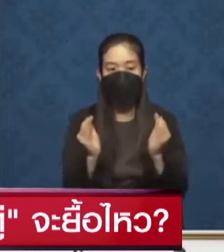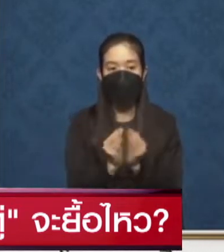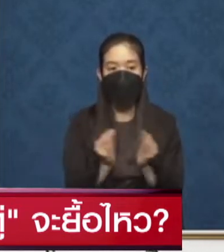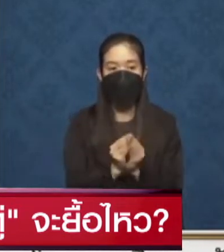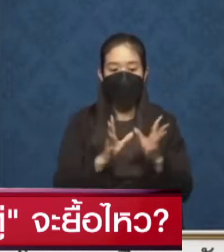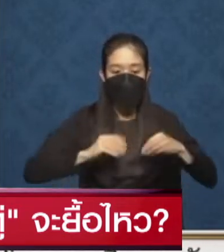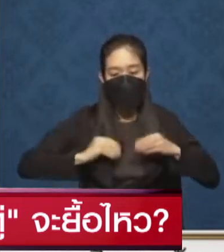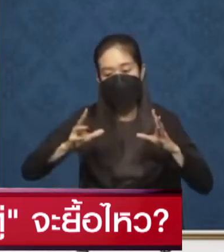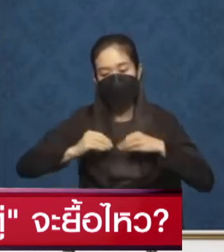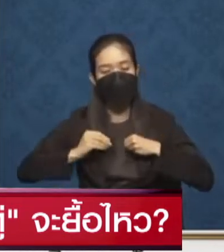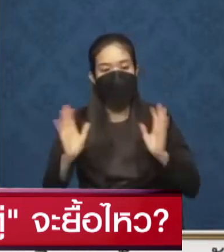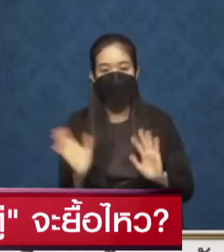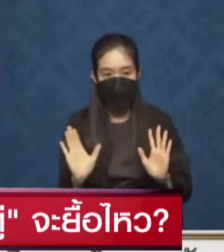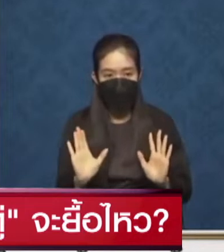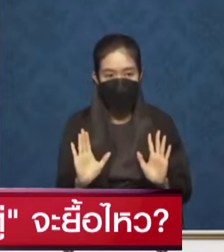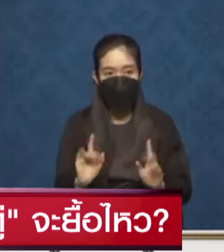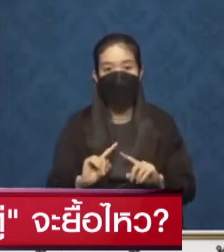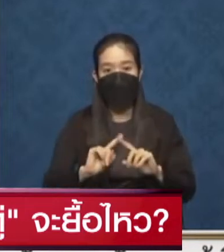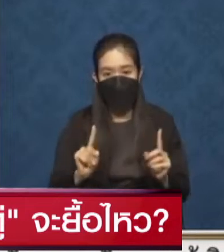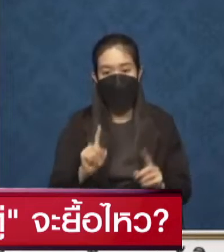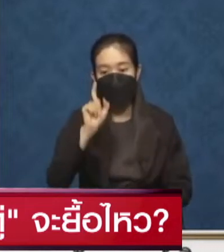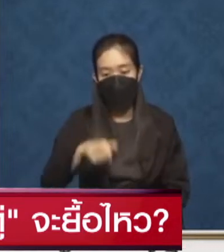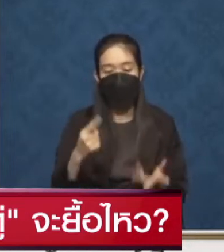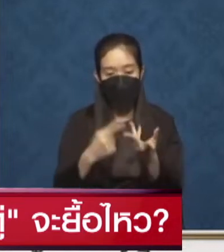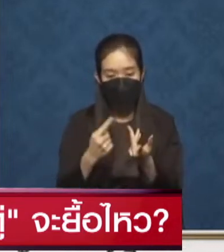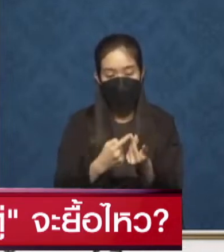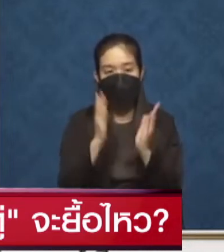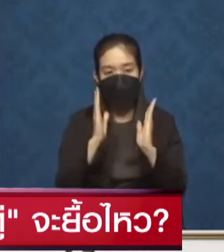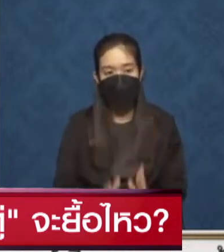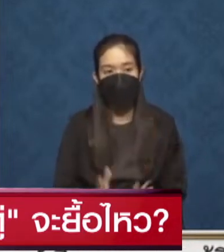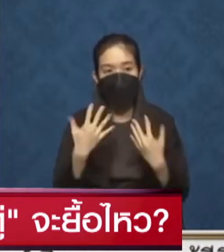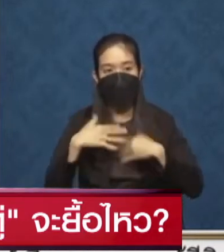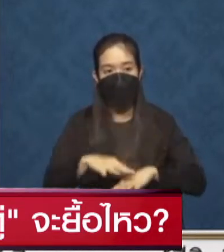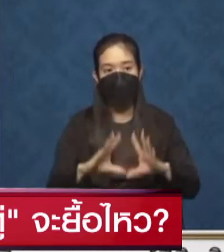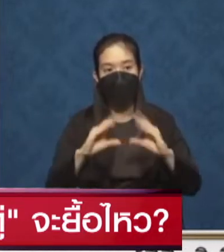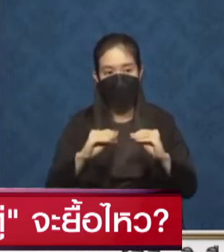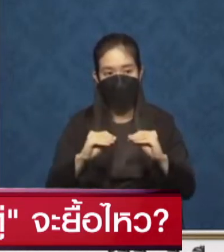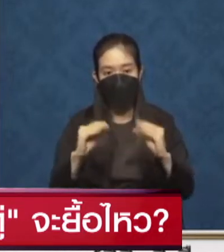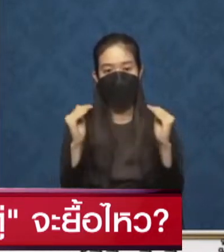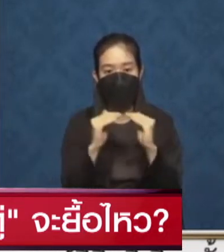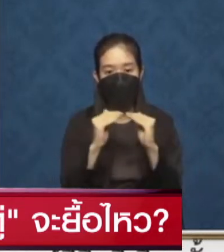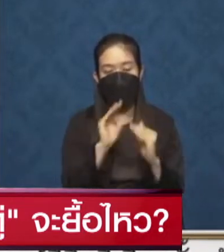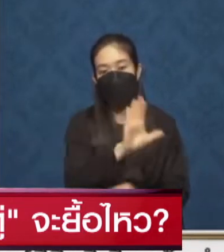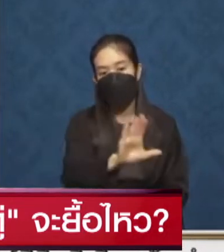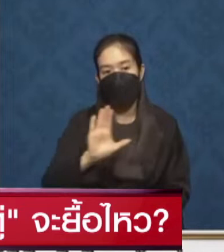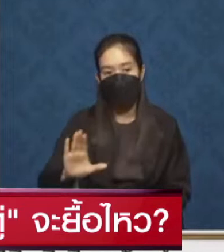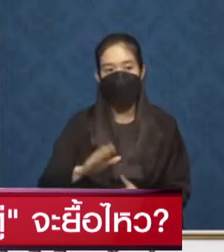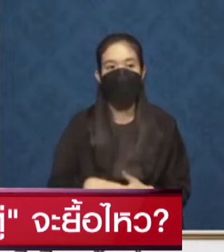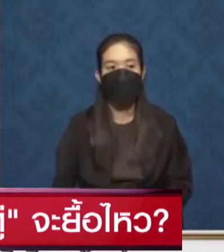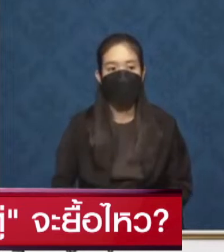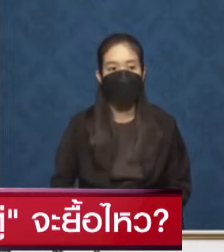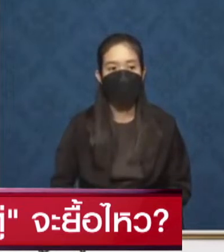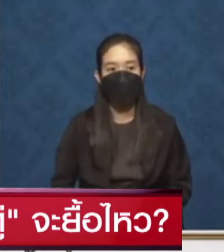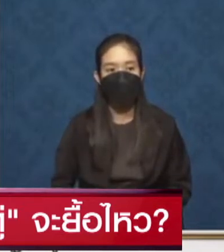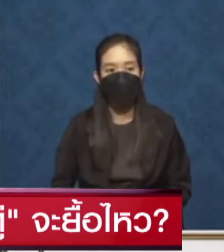รายชื่อคุณชวนก็เลยวินิจฉัยว่ามีการเสนอให้นับองค์ประชุมซึ่งเป็นข้อเสนอเดียวกันแต่วิธีการนั้นต่างกันจึงจ